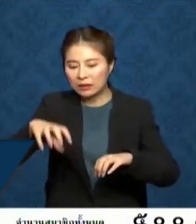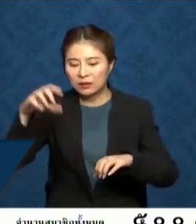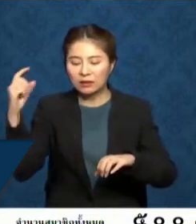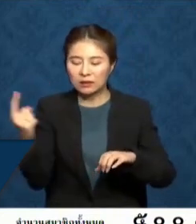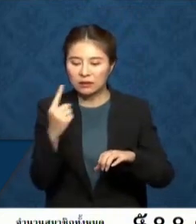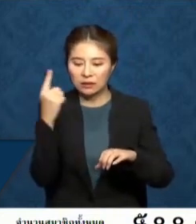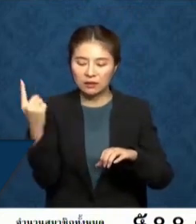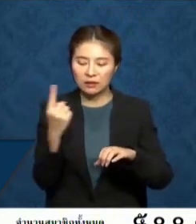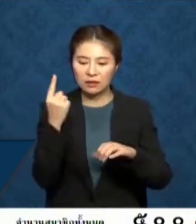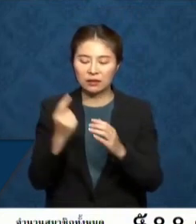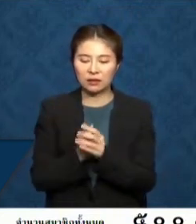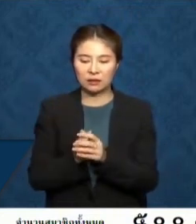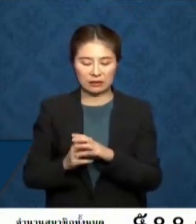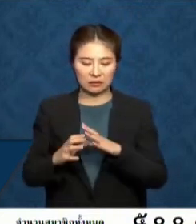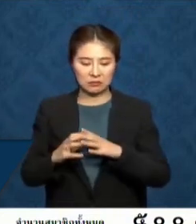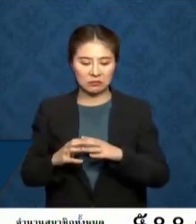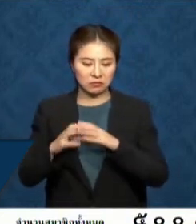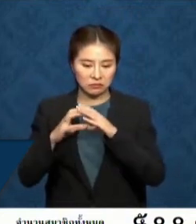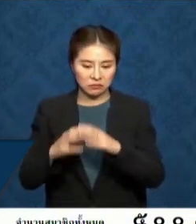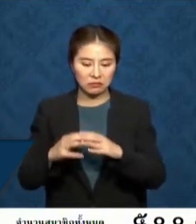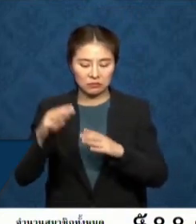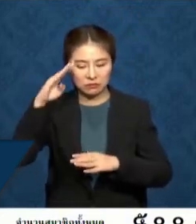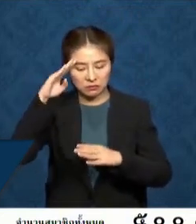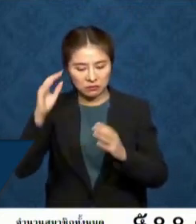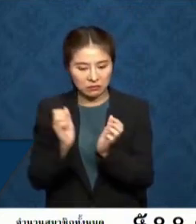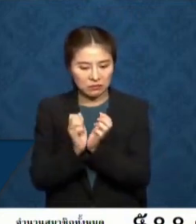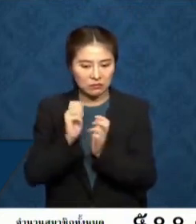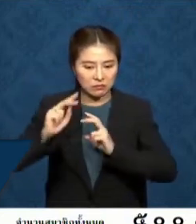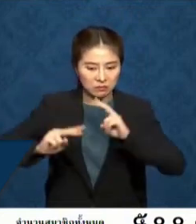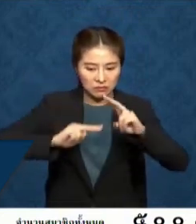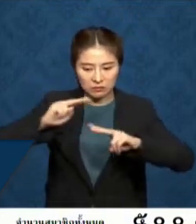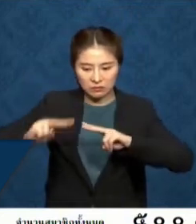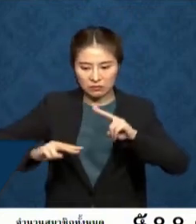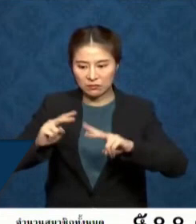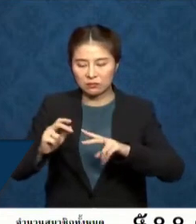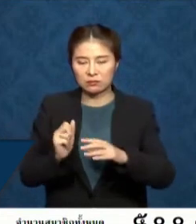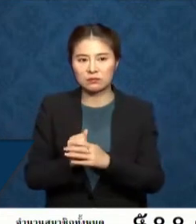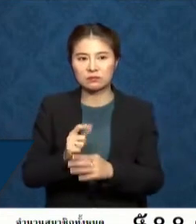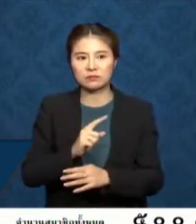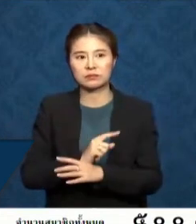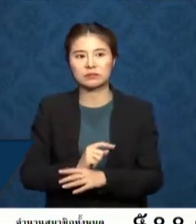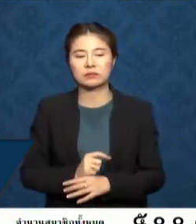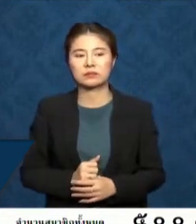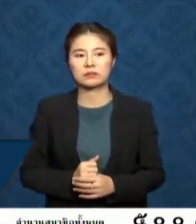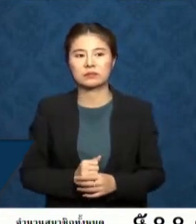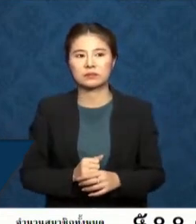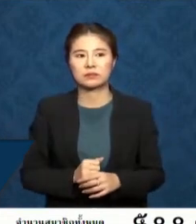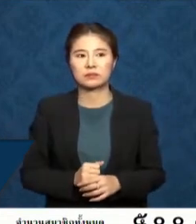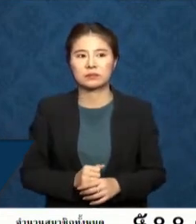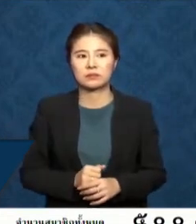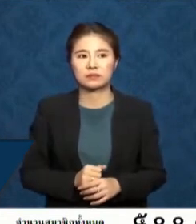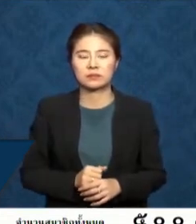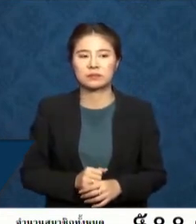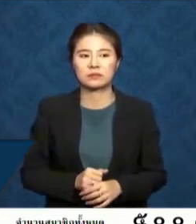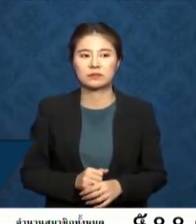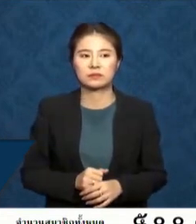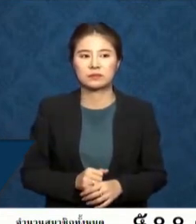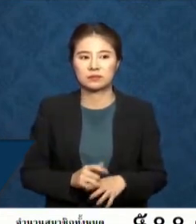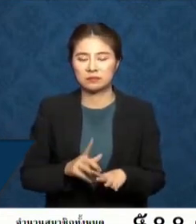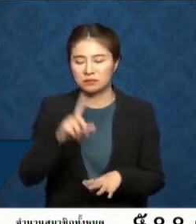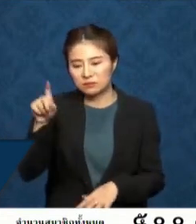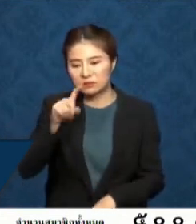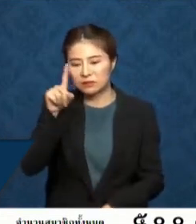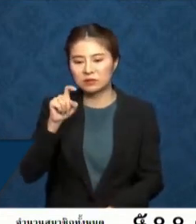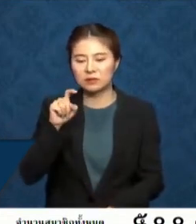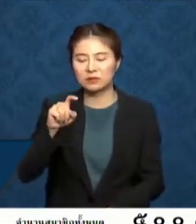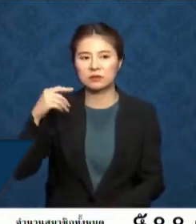และวัฒนธรรมและการท่องเที่ยวโดยชุมชนบัสเวิร์ดมาเต็มครับท่านประธานโครงการนี้คือผมเห็นตอนแรกต้องสงสัยอย่าง